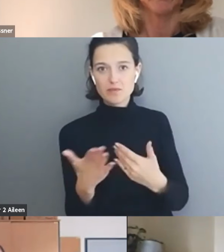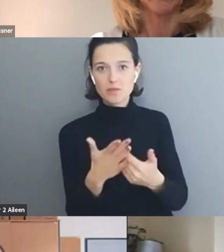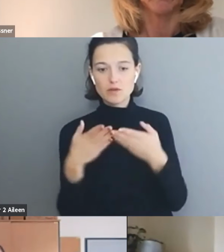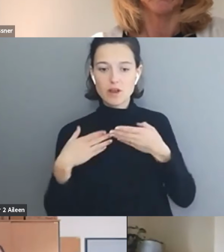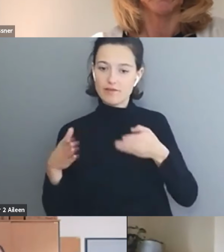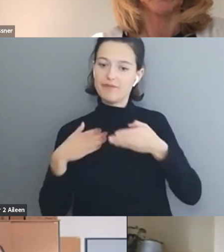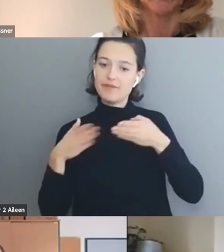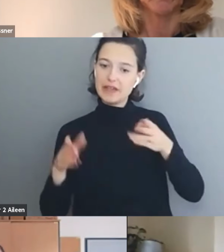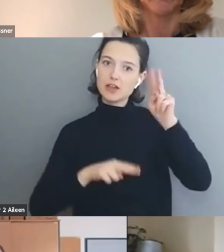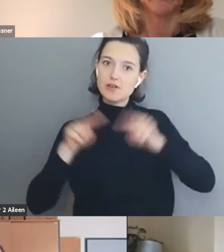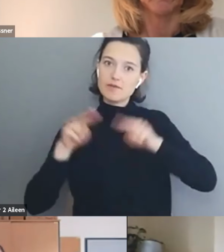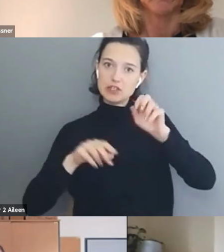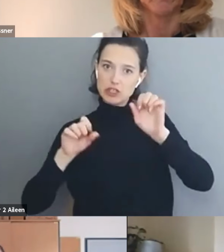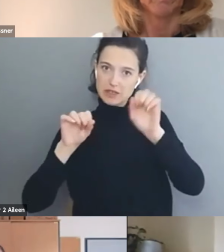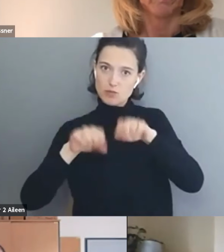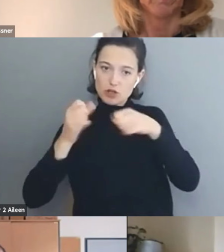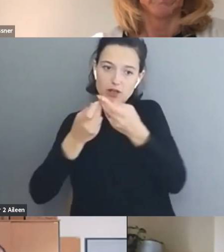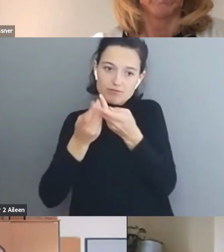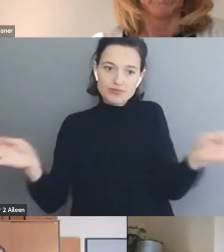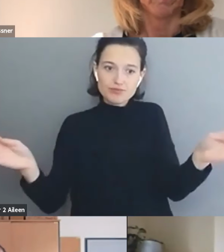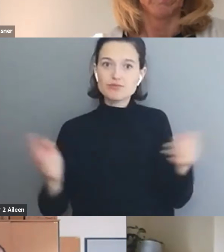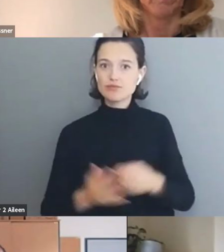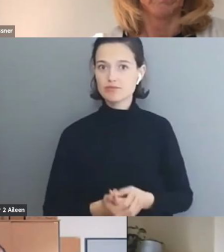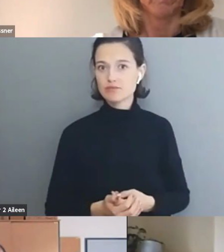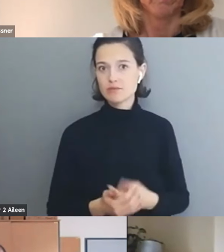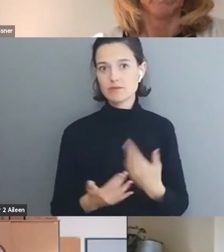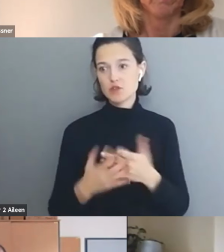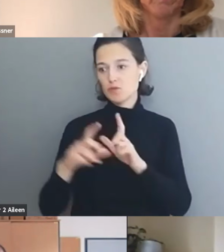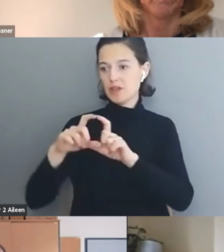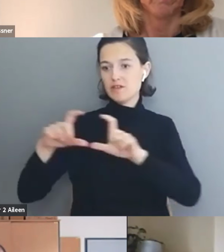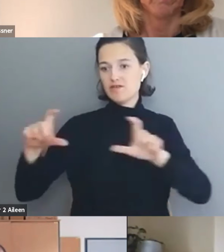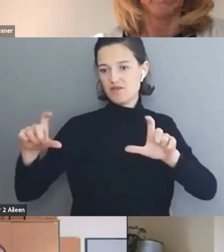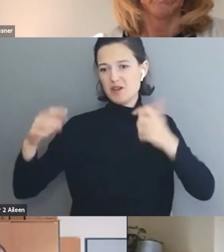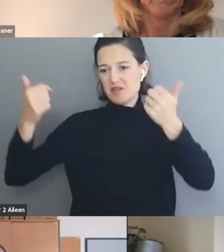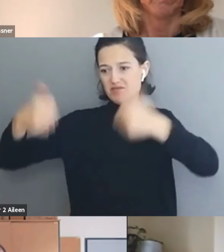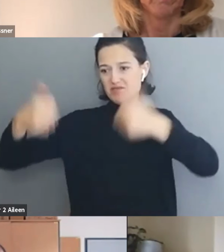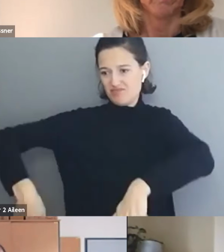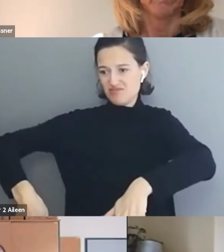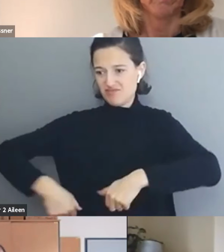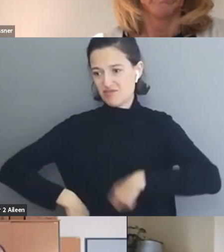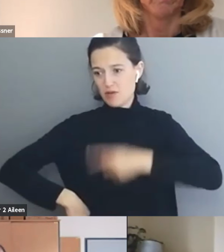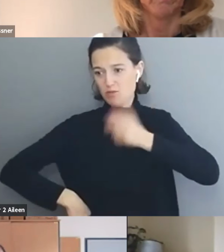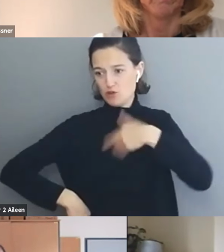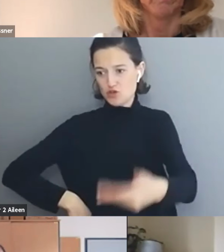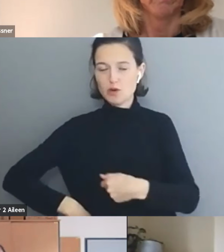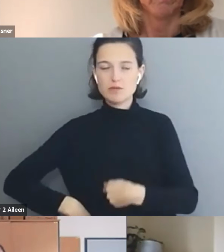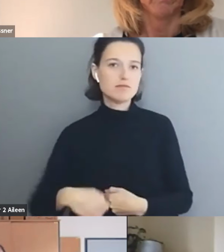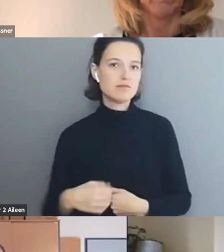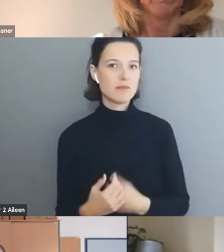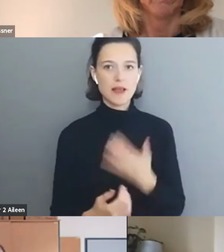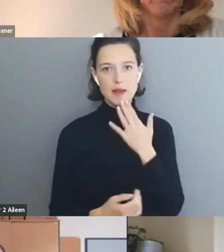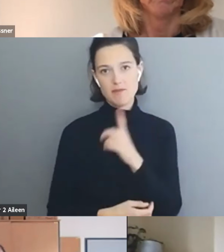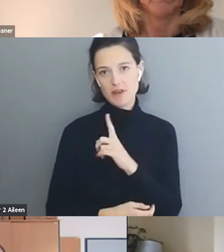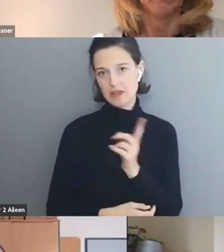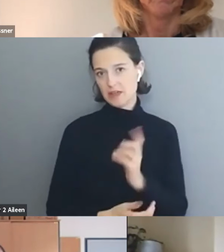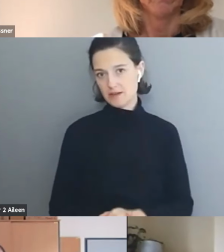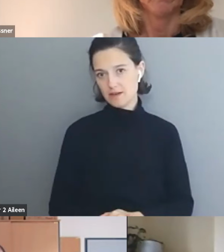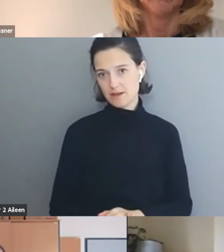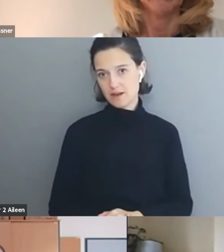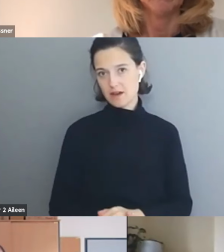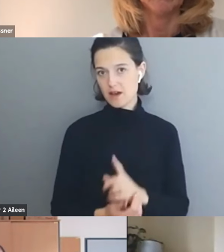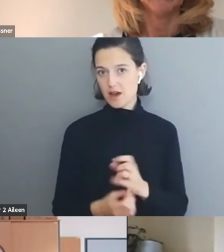und unterschiedlich. Das verpflichtend im Unternehmen vorzuschreiben, das würde ich nicht tun. Aber vielleicht auch ganz klar aufzuzeigen, wo